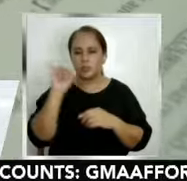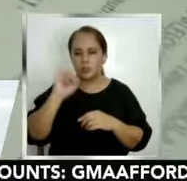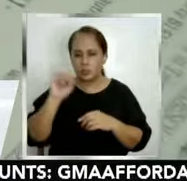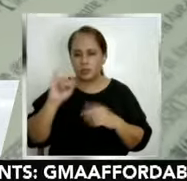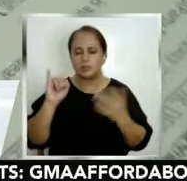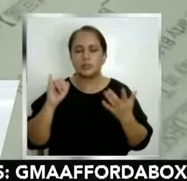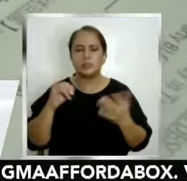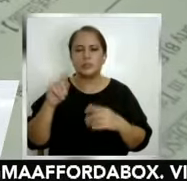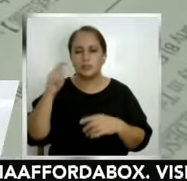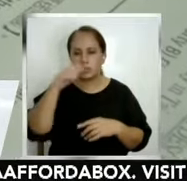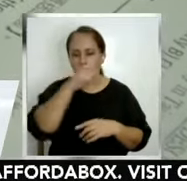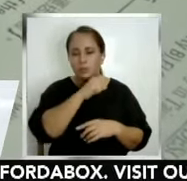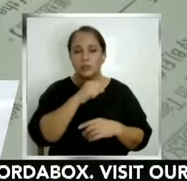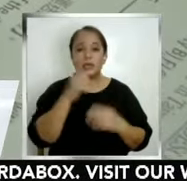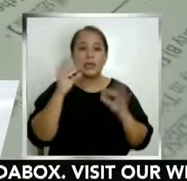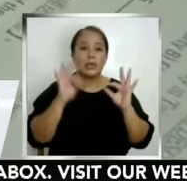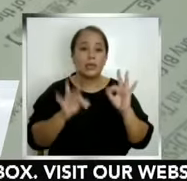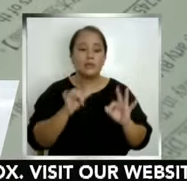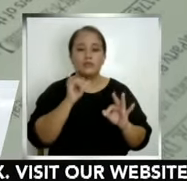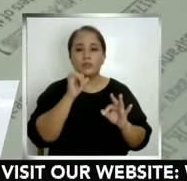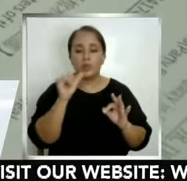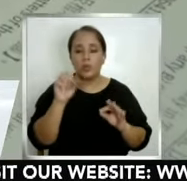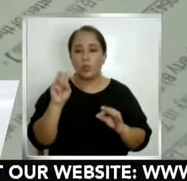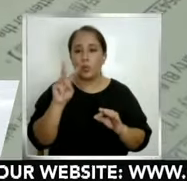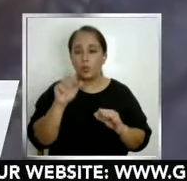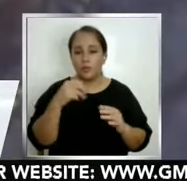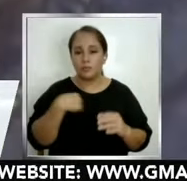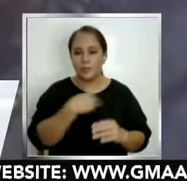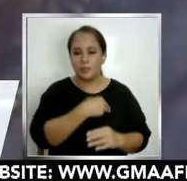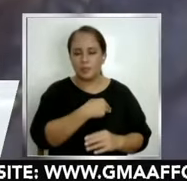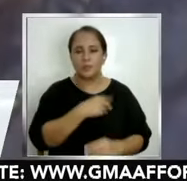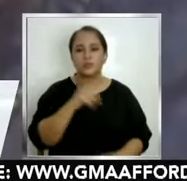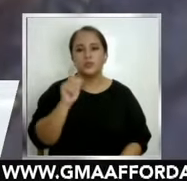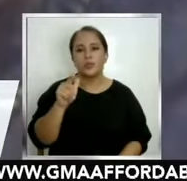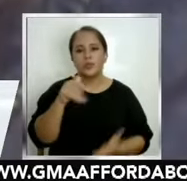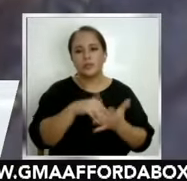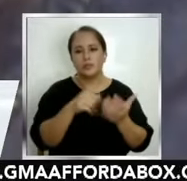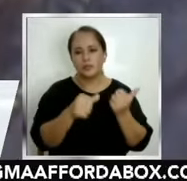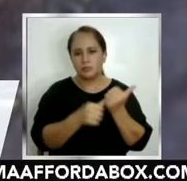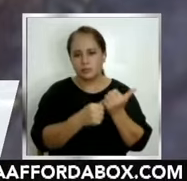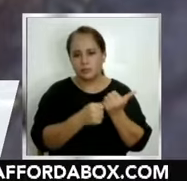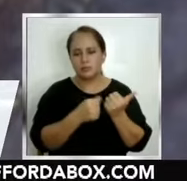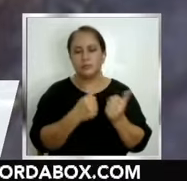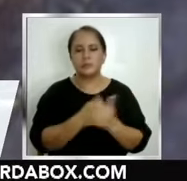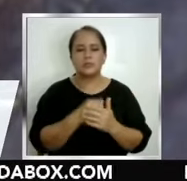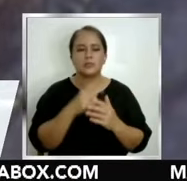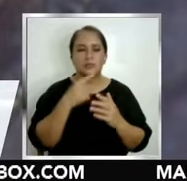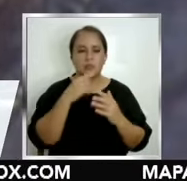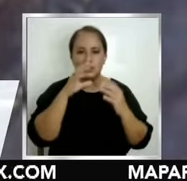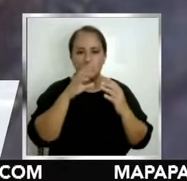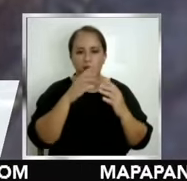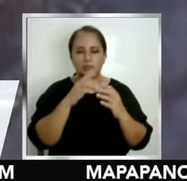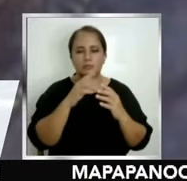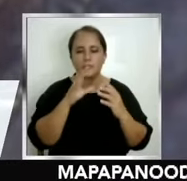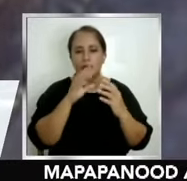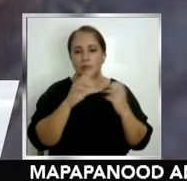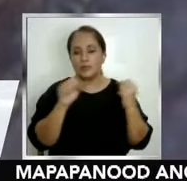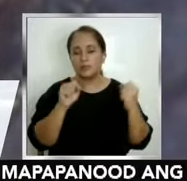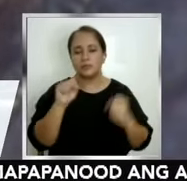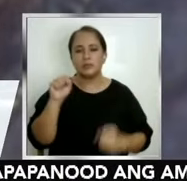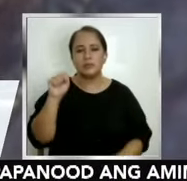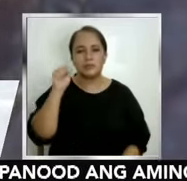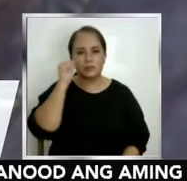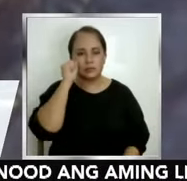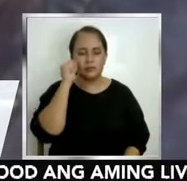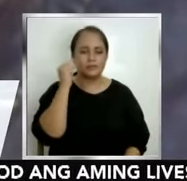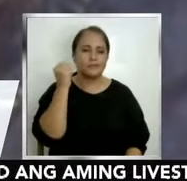makatatanggap lamang ng 20,000 peso bereavement assistance. Sa pahayag ni Ambassador Sylvester Bellio III, head ng Manila Economic